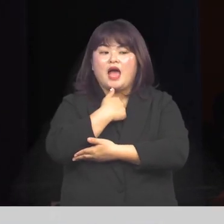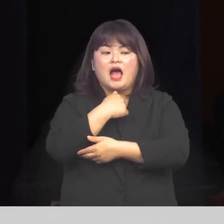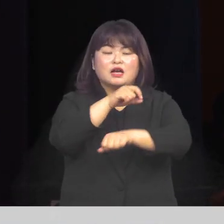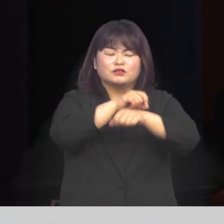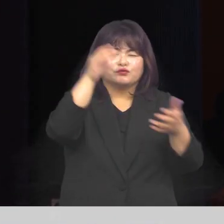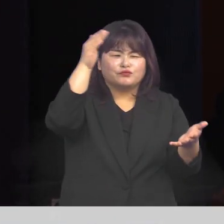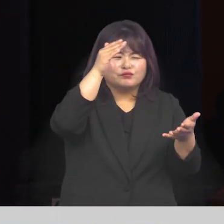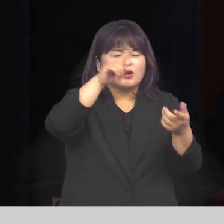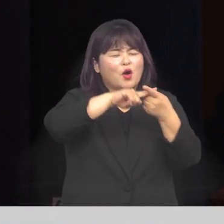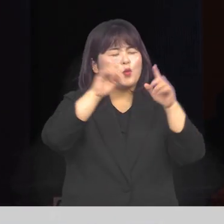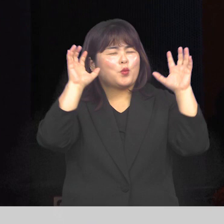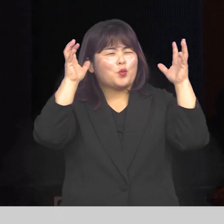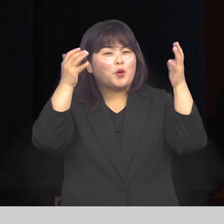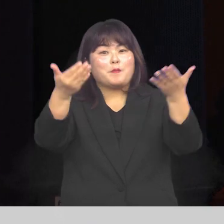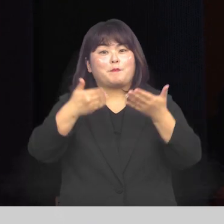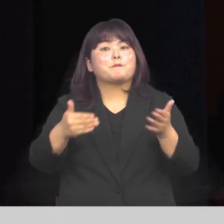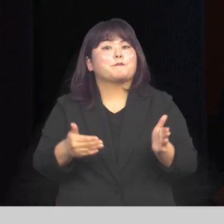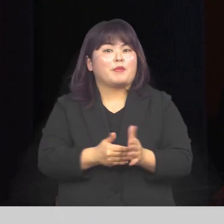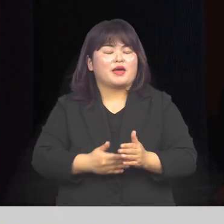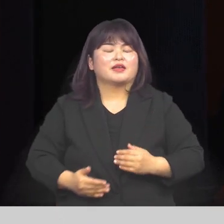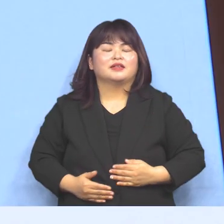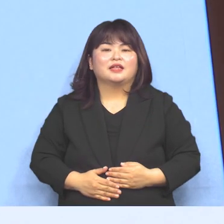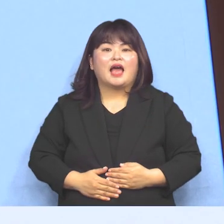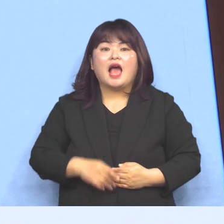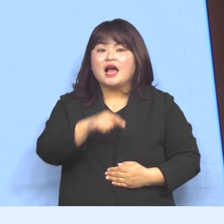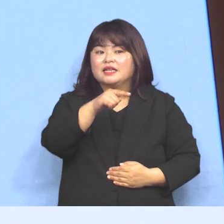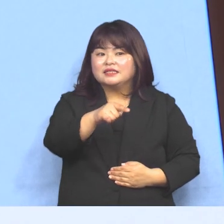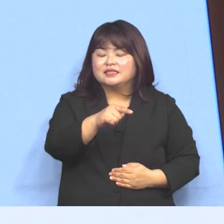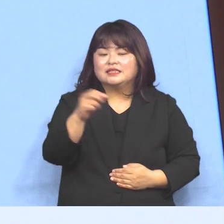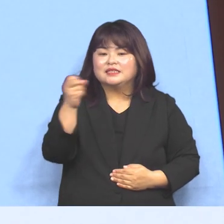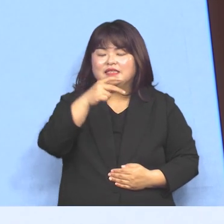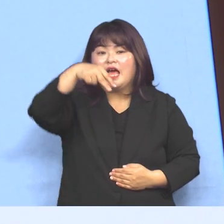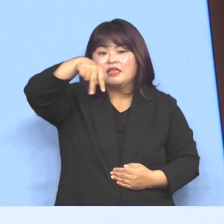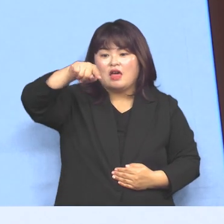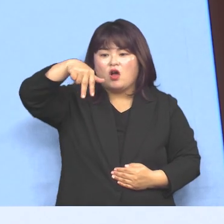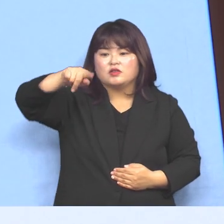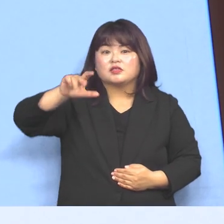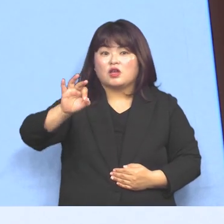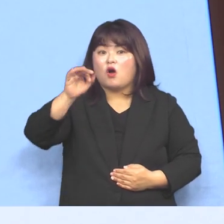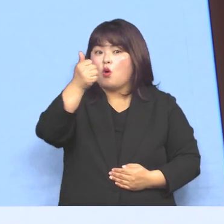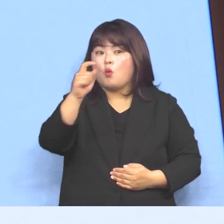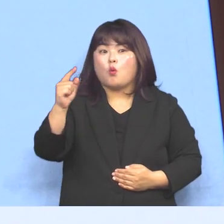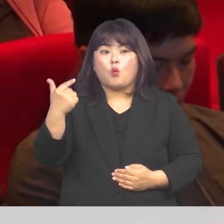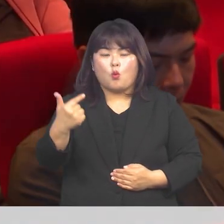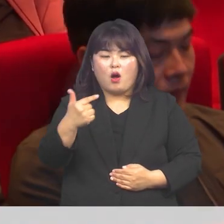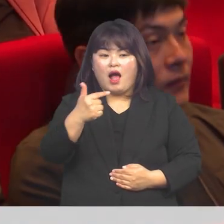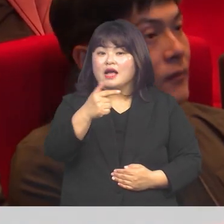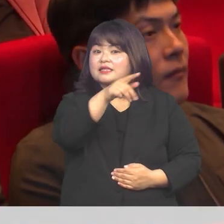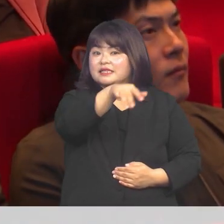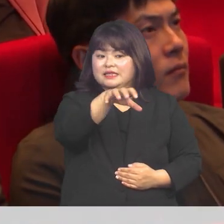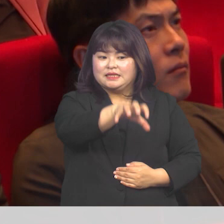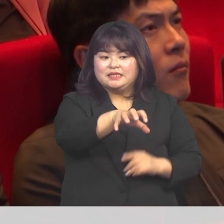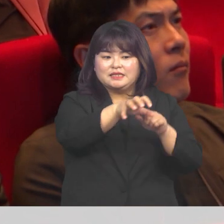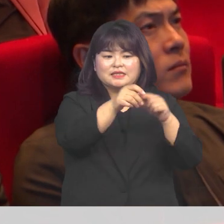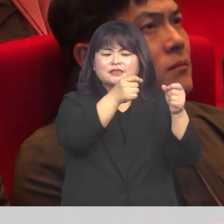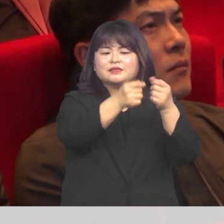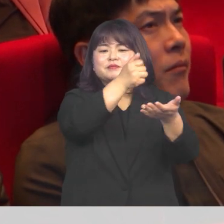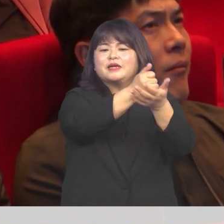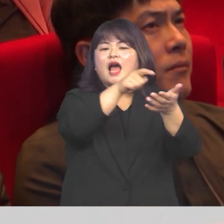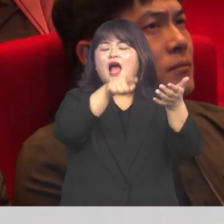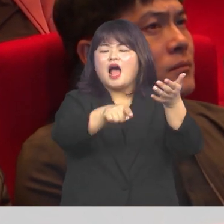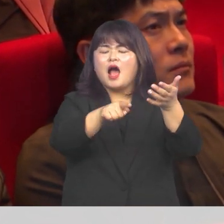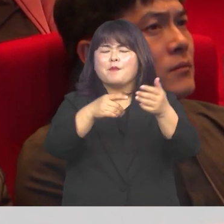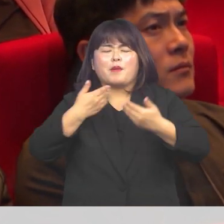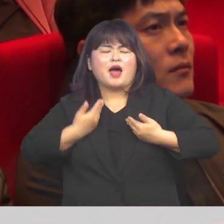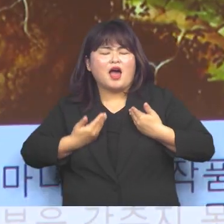수강생들의 환호와 큰 호응을 받았습니다. 한편 서정환 용인 카네기 총동문회 사무총장은 바쁜